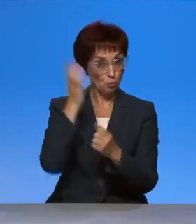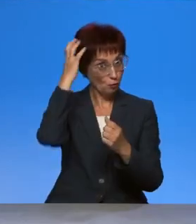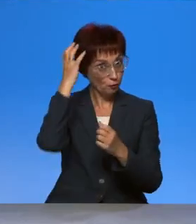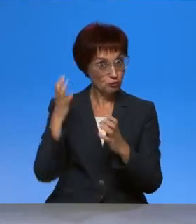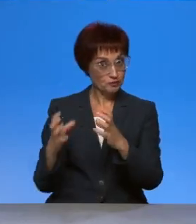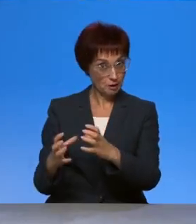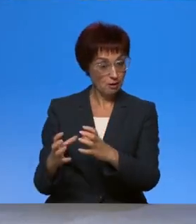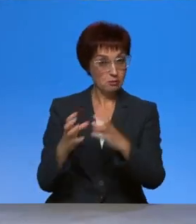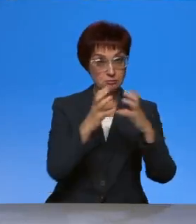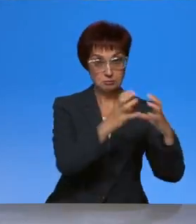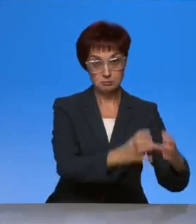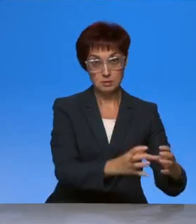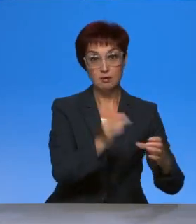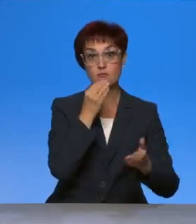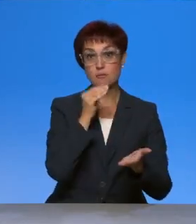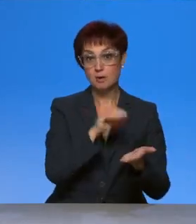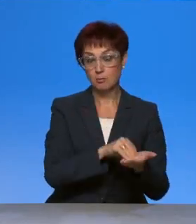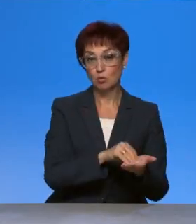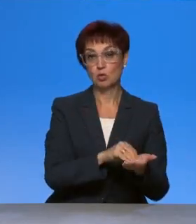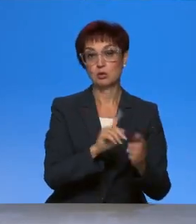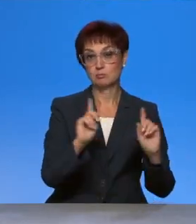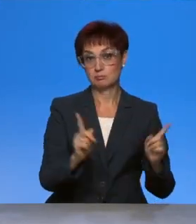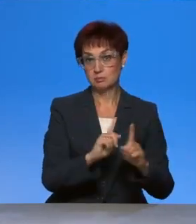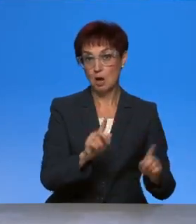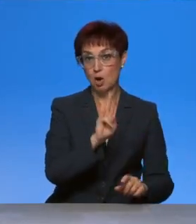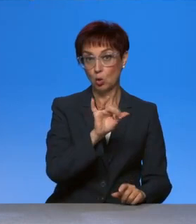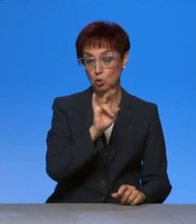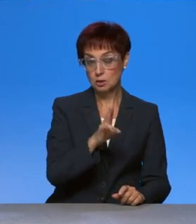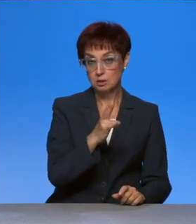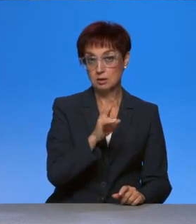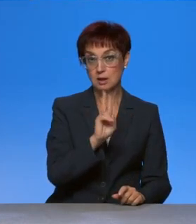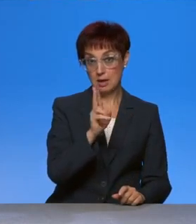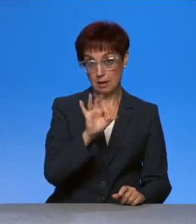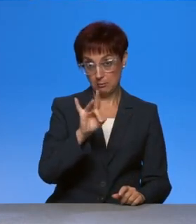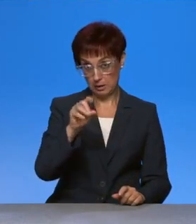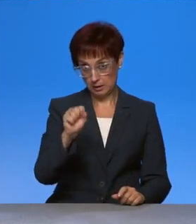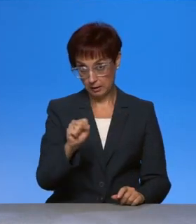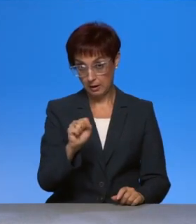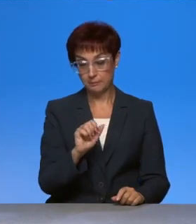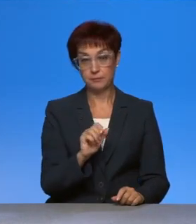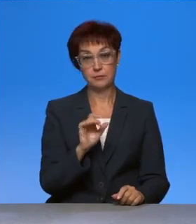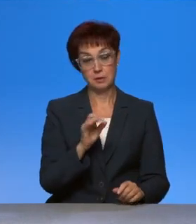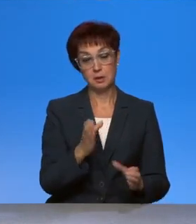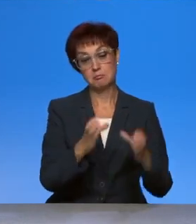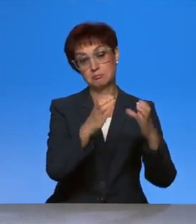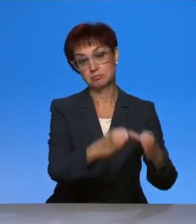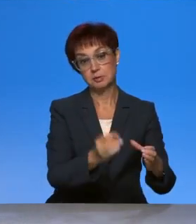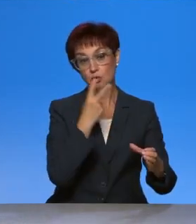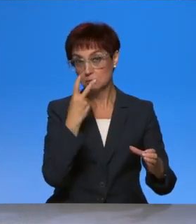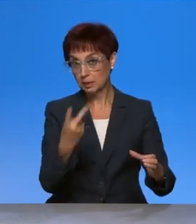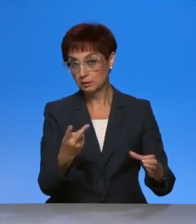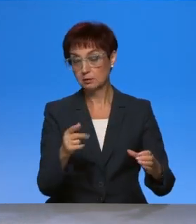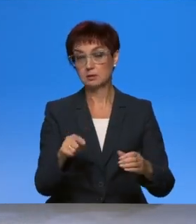музеях бывают черепа обезьяны, там мышки всех разных и людей. Homo sapiens, как высшая у нас часть.